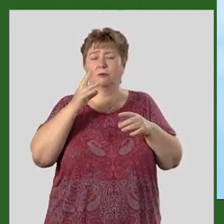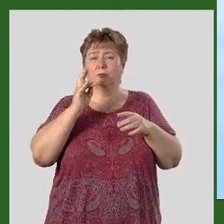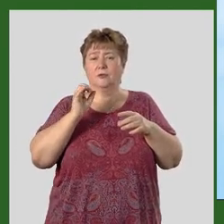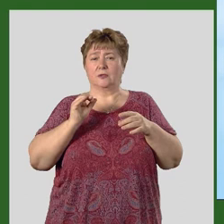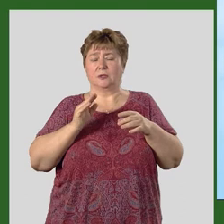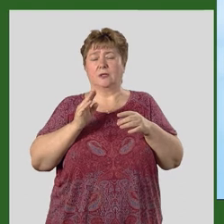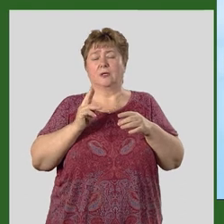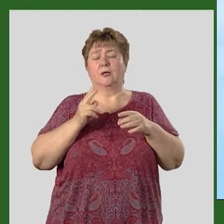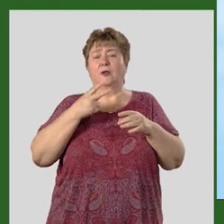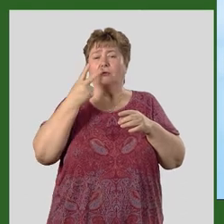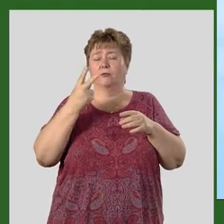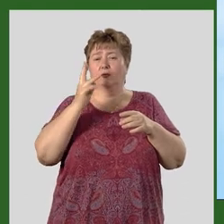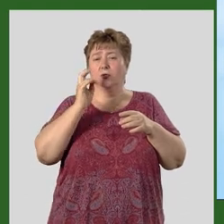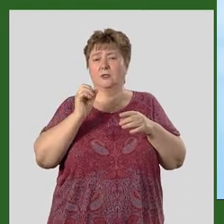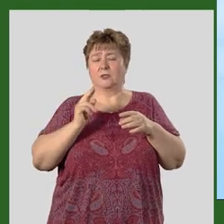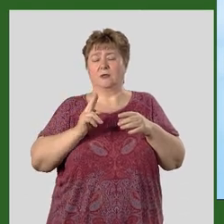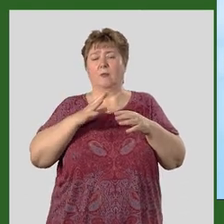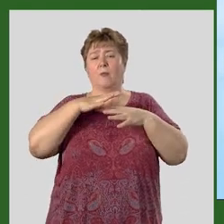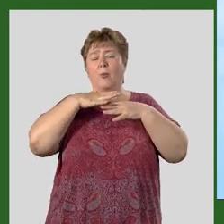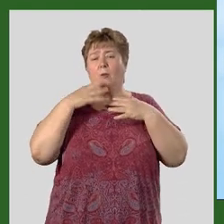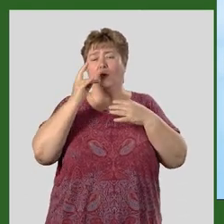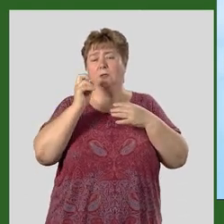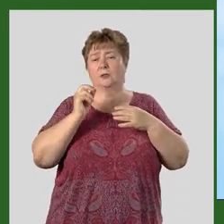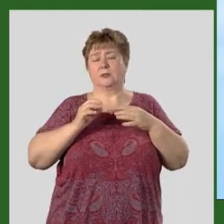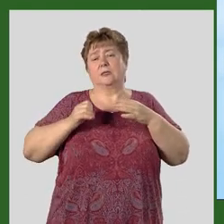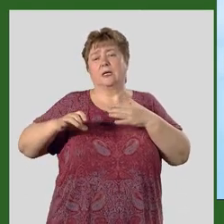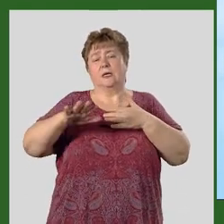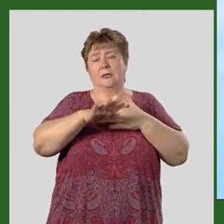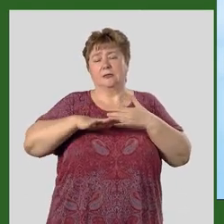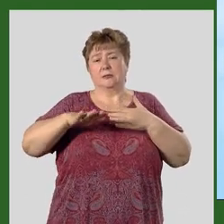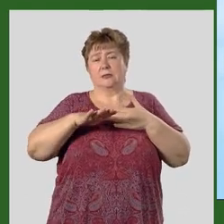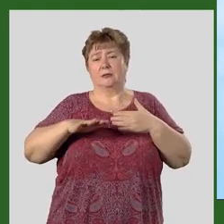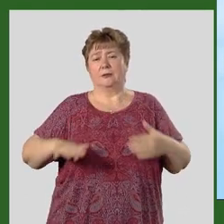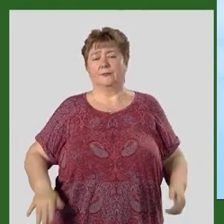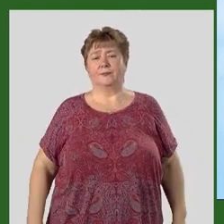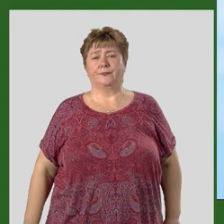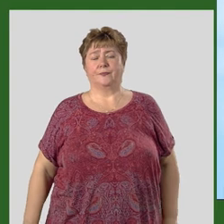однонациональные, двунациональные, многонациональные страны.